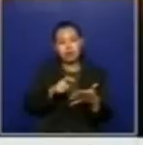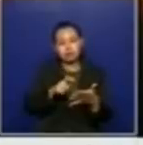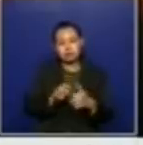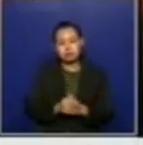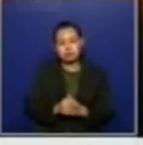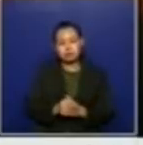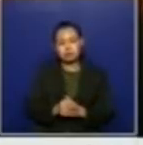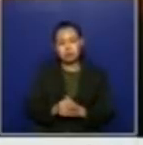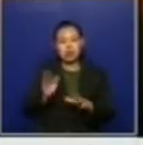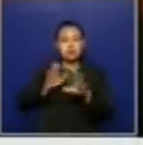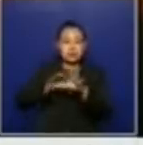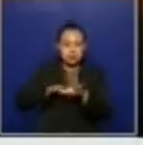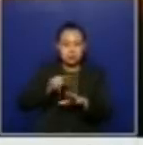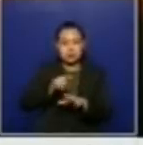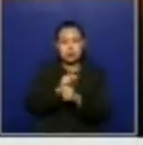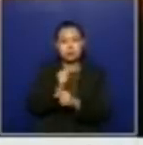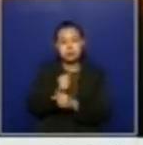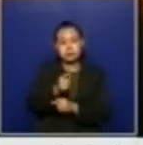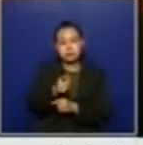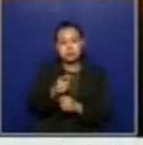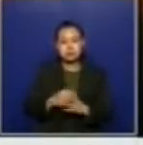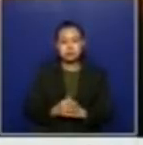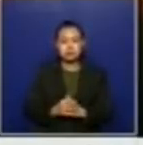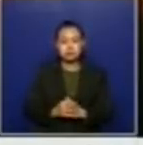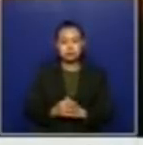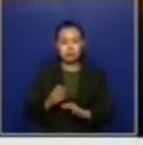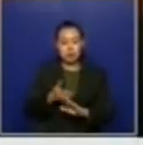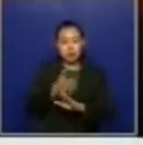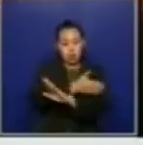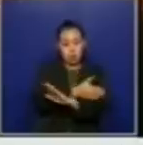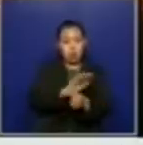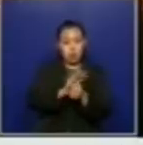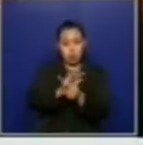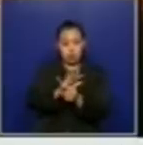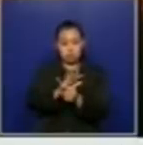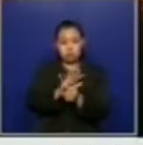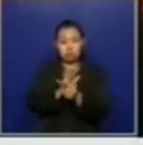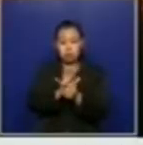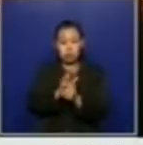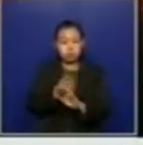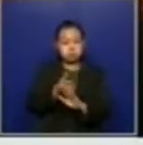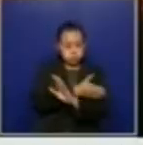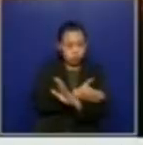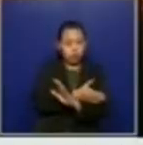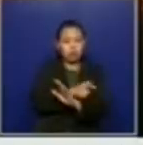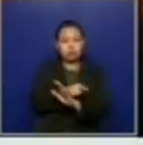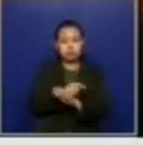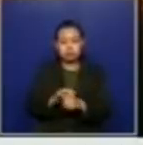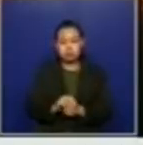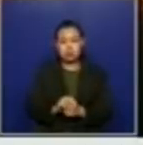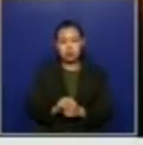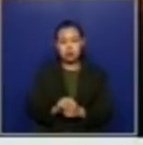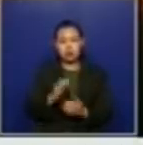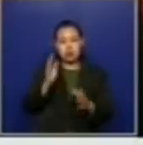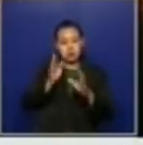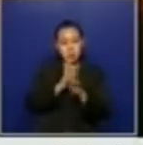ชนลงสมัครทะเบียนฮะรับเงินอันนั้นก่อนที่จะโควิดจะมานะฮะ1,000 บาทผู้คนต่างพากันมาใช้สิทธิ์จนโควต้า